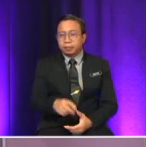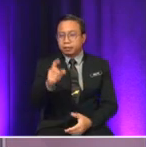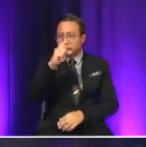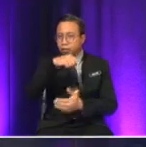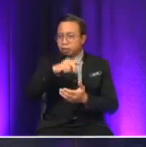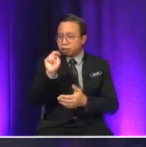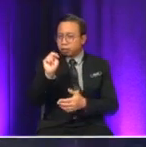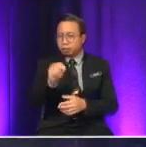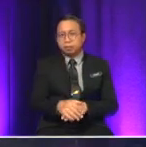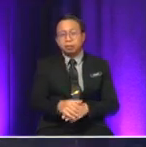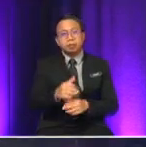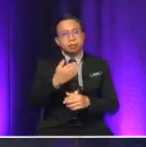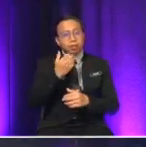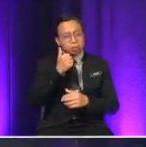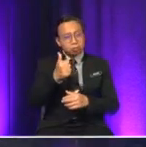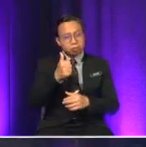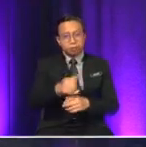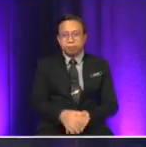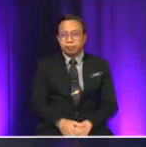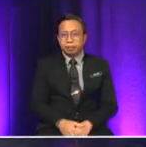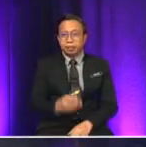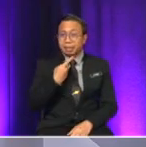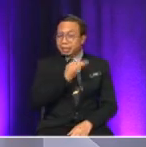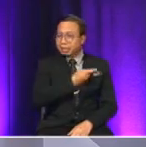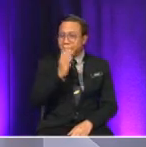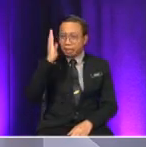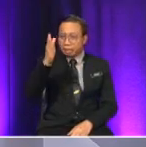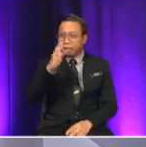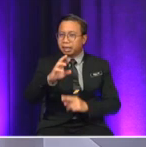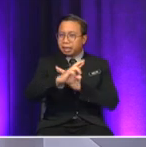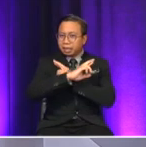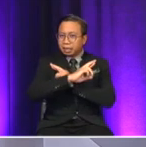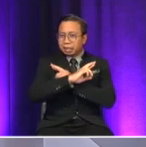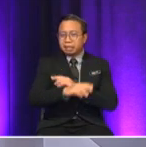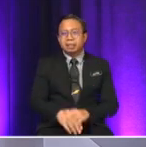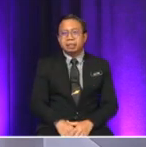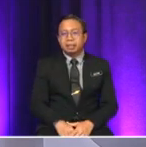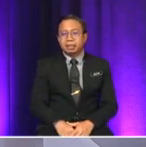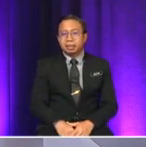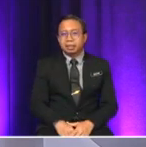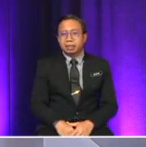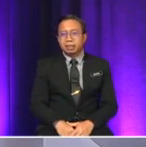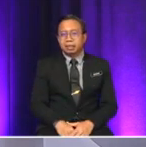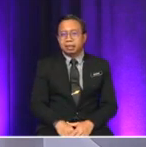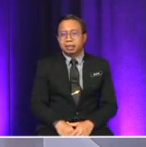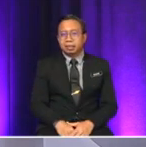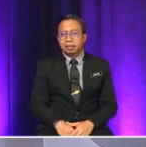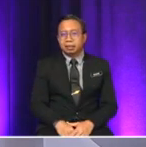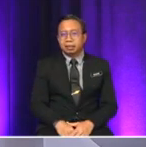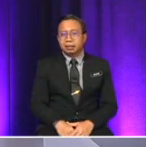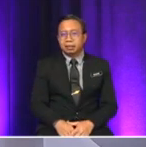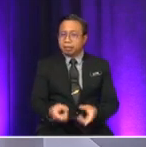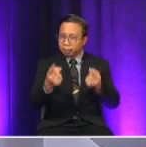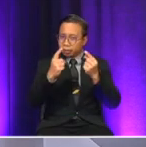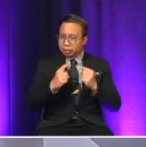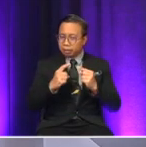sangat bagus dari Cikgu Ida pada hari ini. Okey, Cikgu, kita akan berhenti berehat seketika sebab kita pun nak rehat minum air sekejap dan